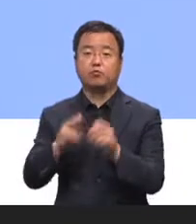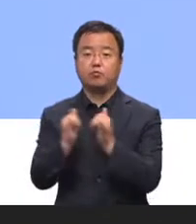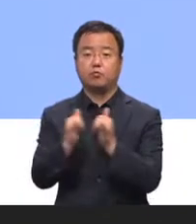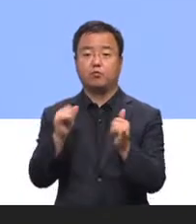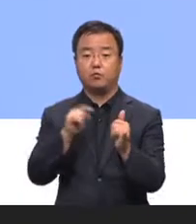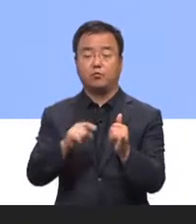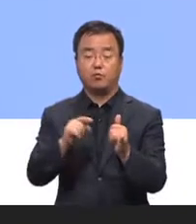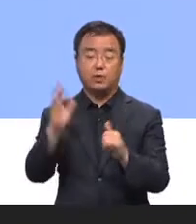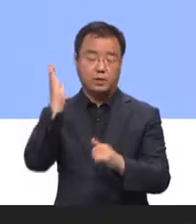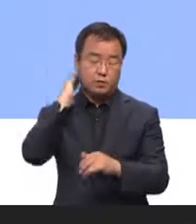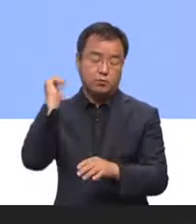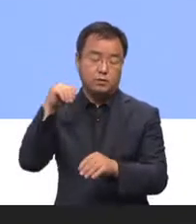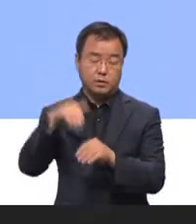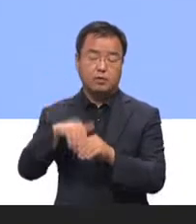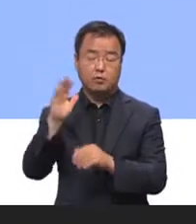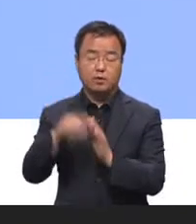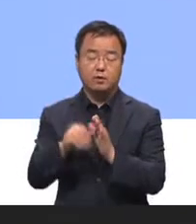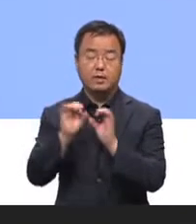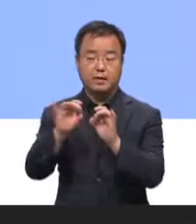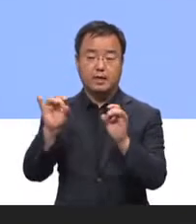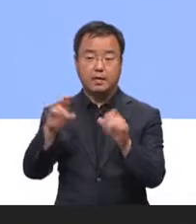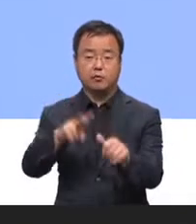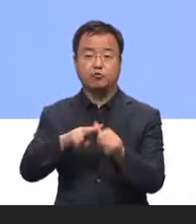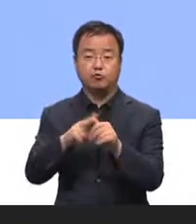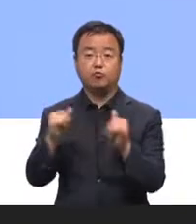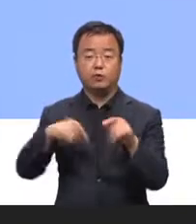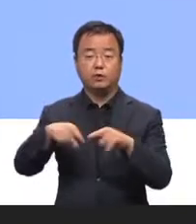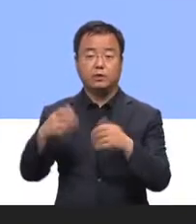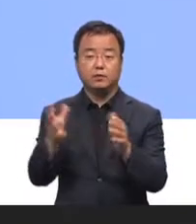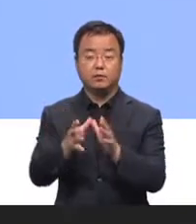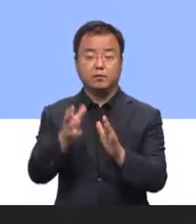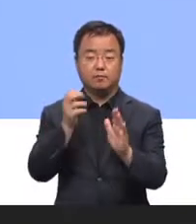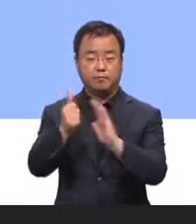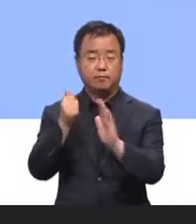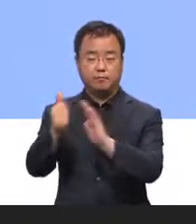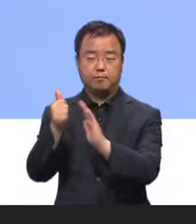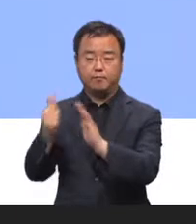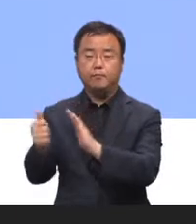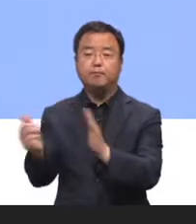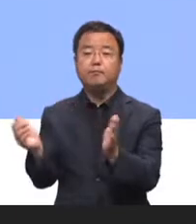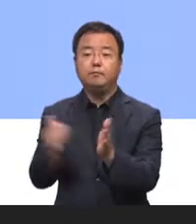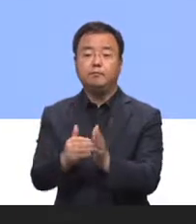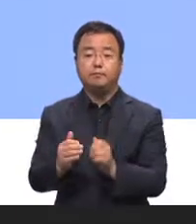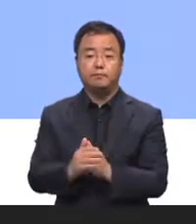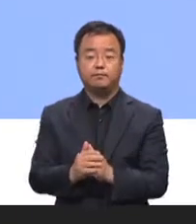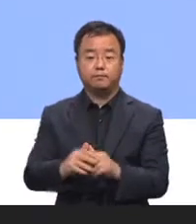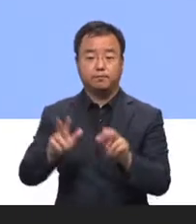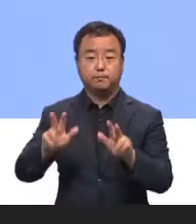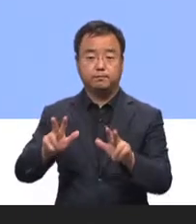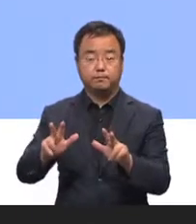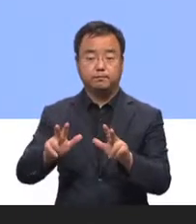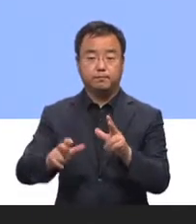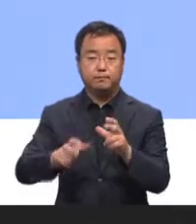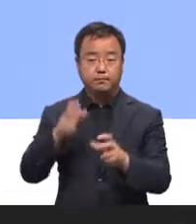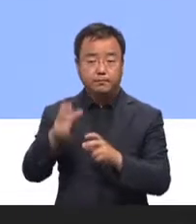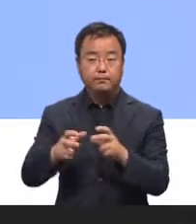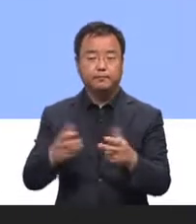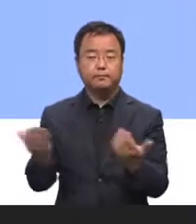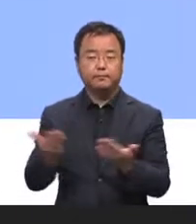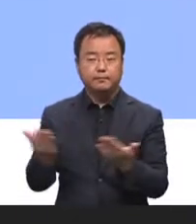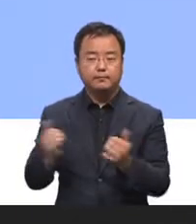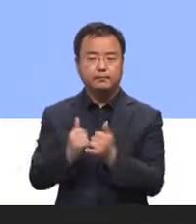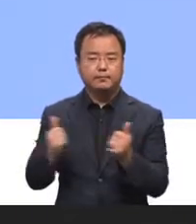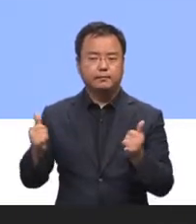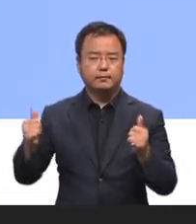대선 때 줘 예 어 각 그 정당이 에다 찾아다녔습니다 지금 이제 산업 인력이